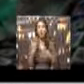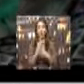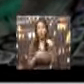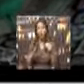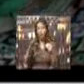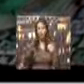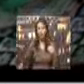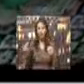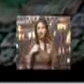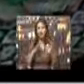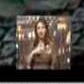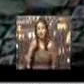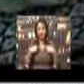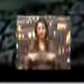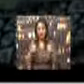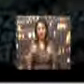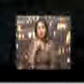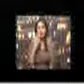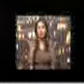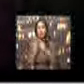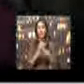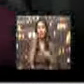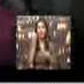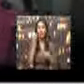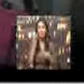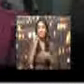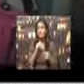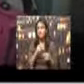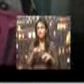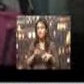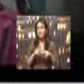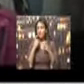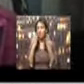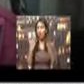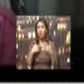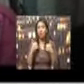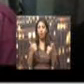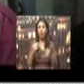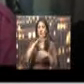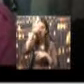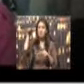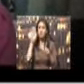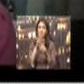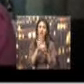بس نفسي اخيفهم، اللي زي خايفهم ويدعوا لنا كده ويقفوا معانا.